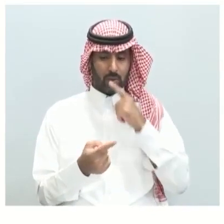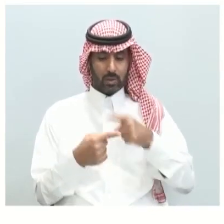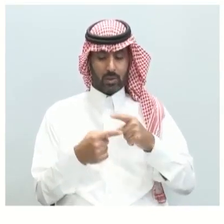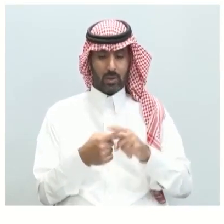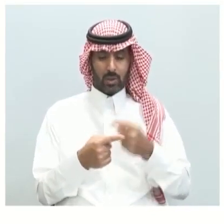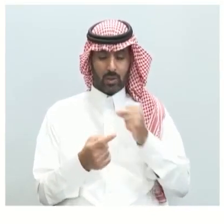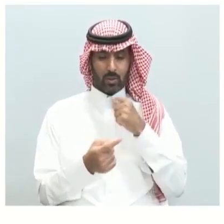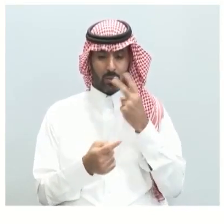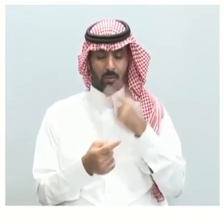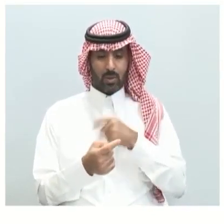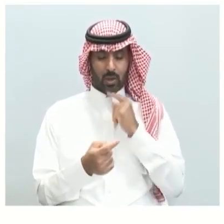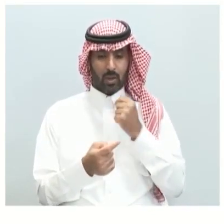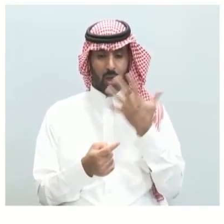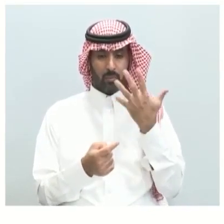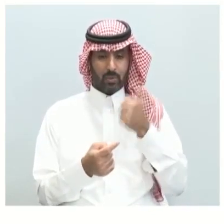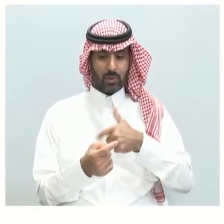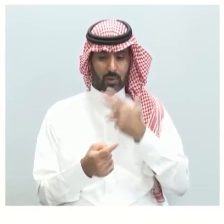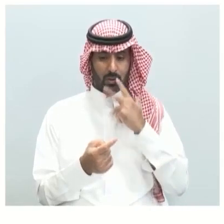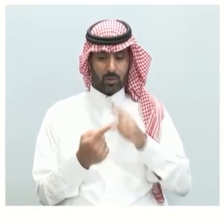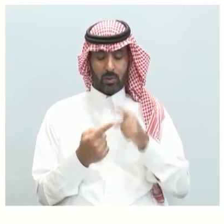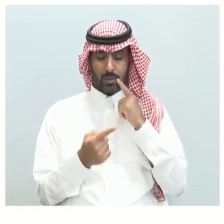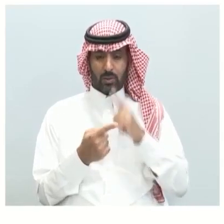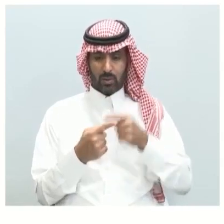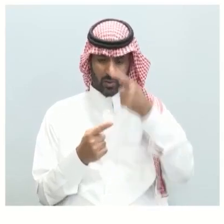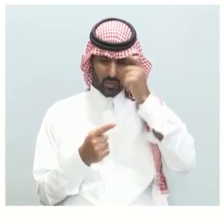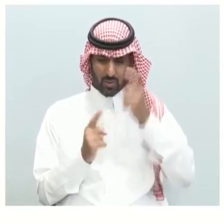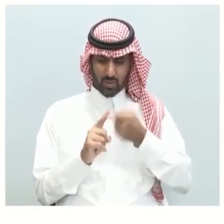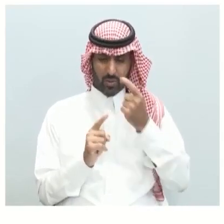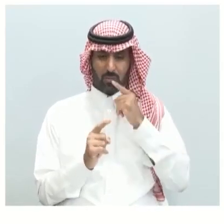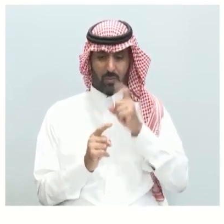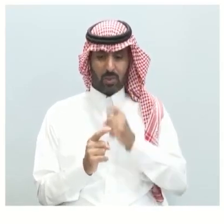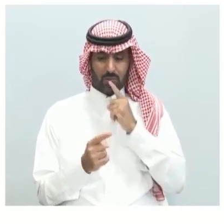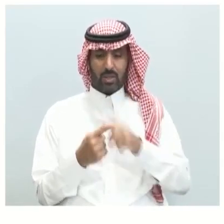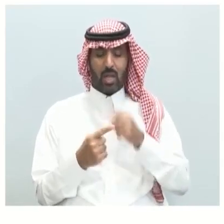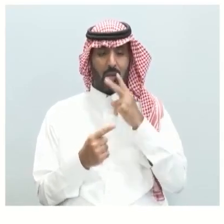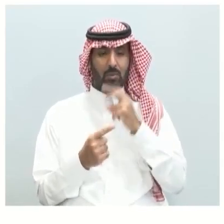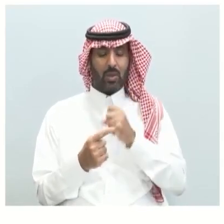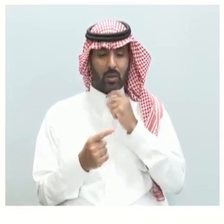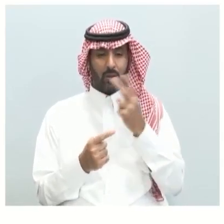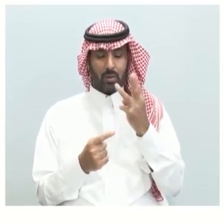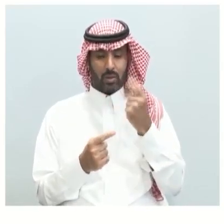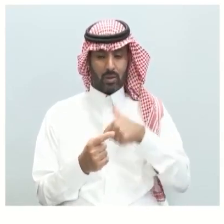295 كالفن درجه الحراره الثانيه 100 273 س تعطيني 373